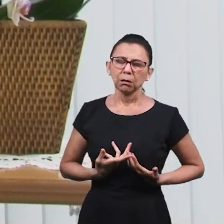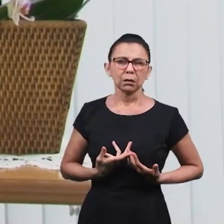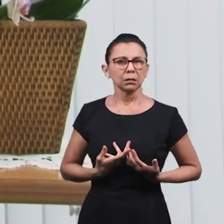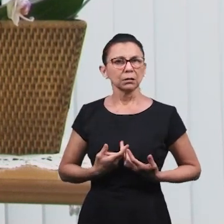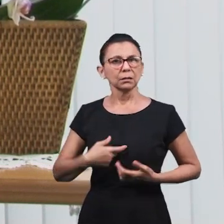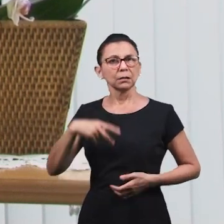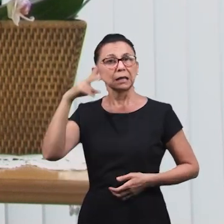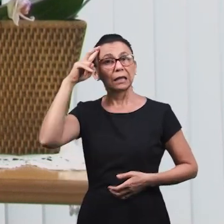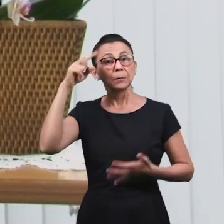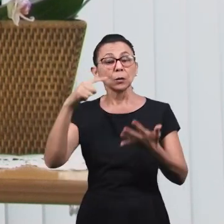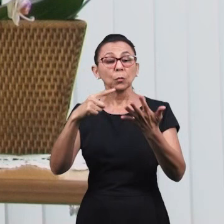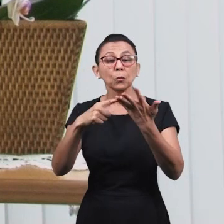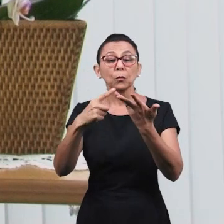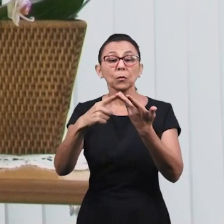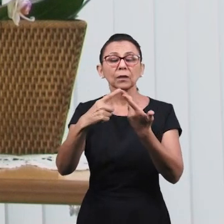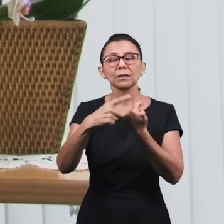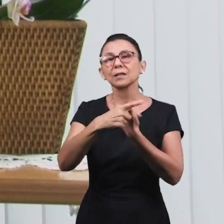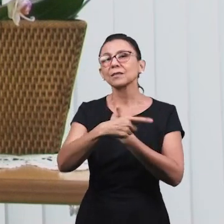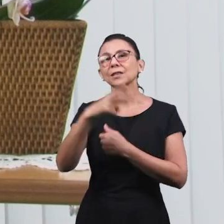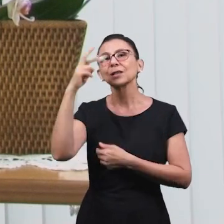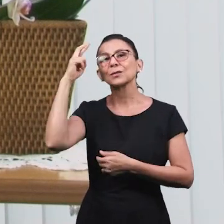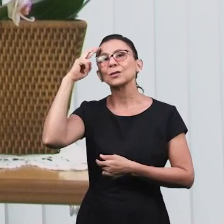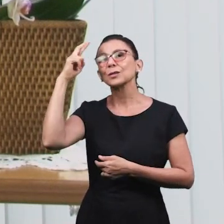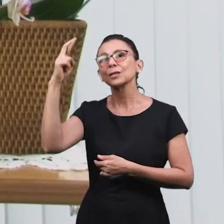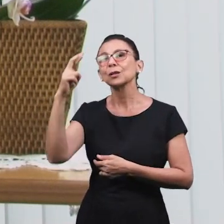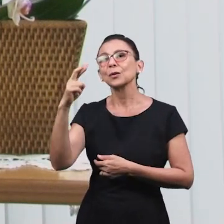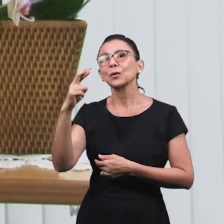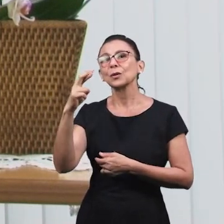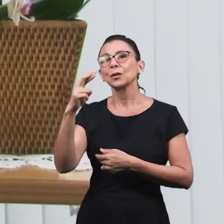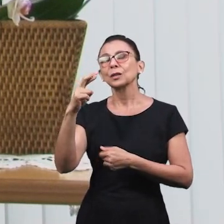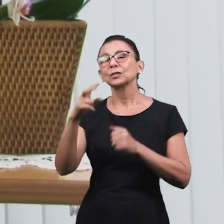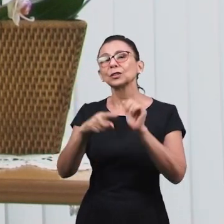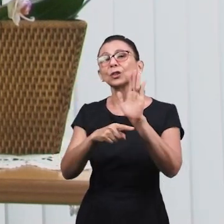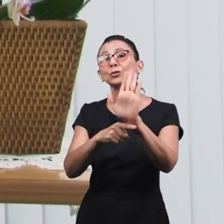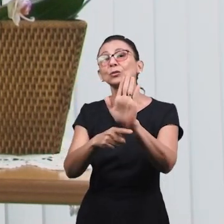Si aujourd'hui tu te sens fatigué, rappelle-toi